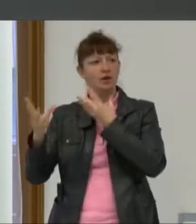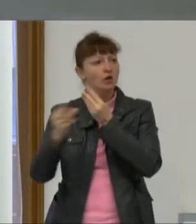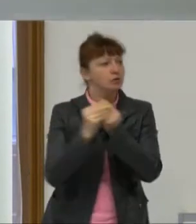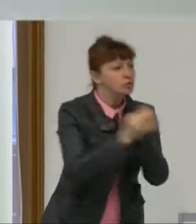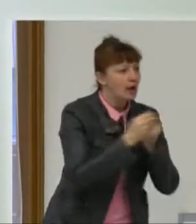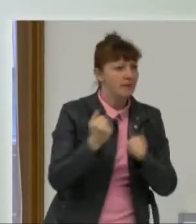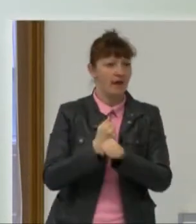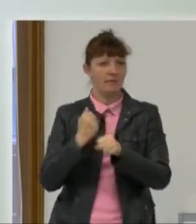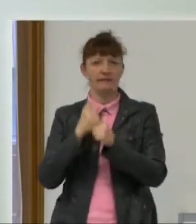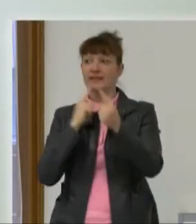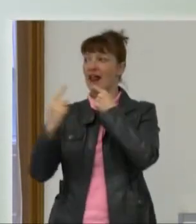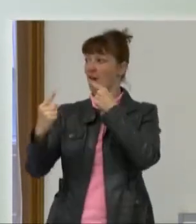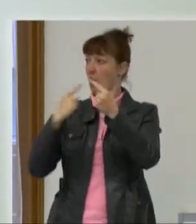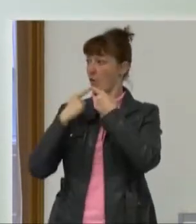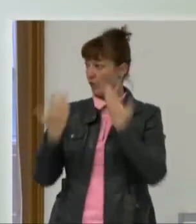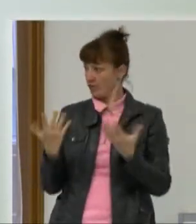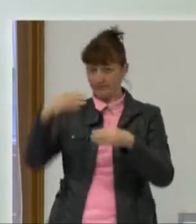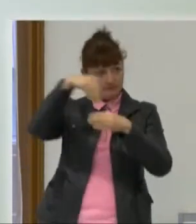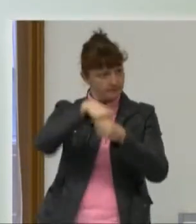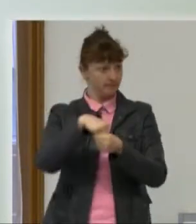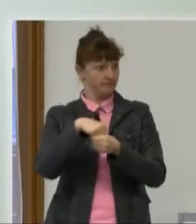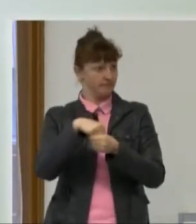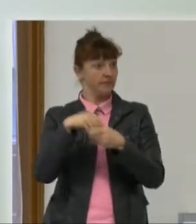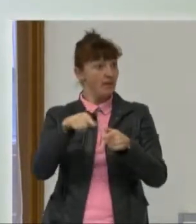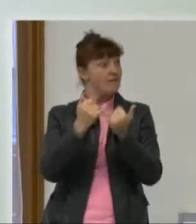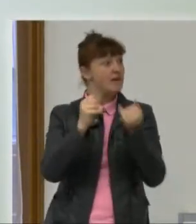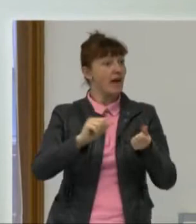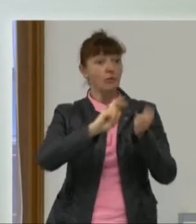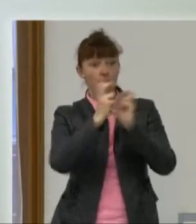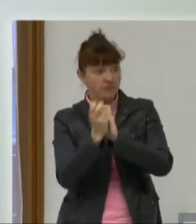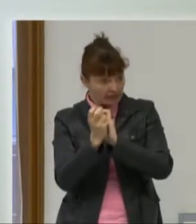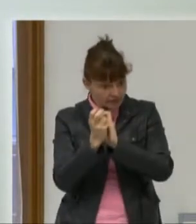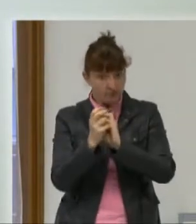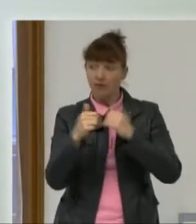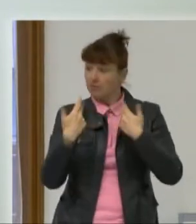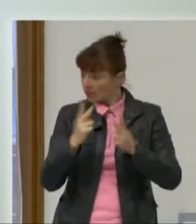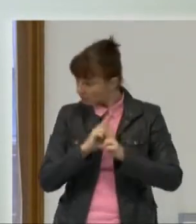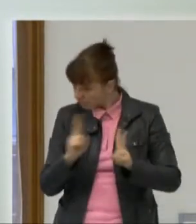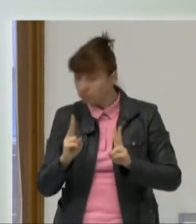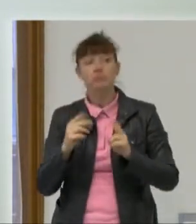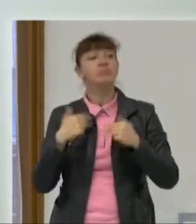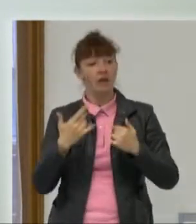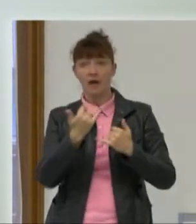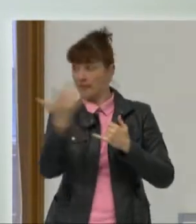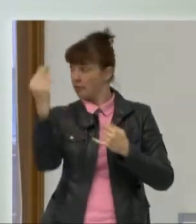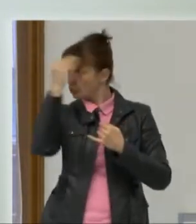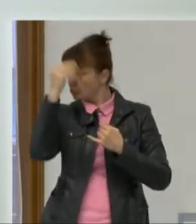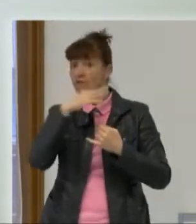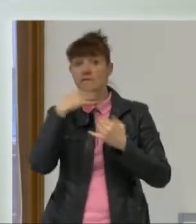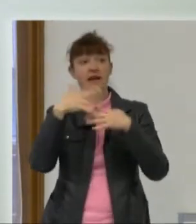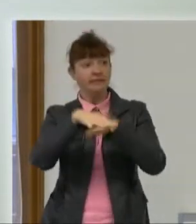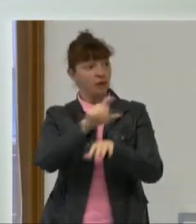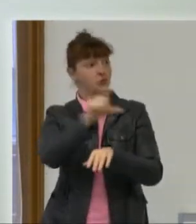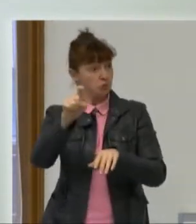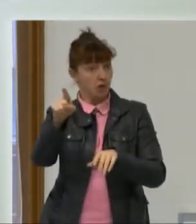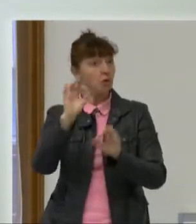Dialogs entsprechen. Und wie das umgesetzt werden, denke ich mir, ist schon in einigen Schulen und in vielen Integrationsklassen, die